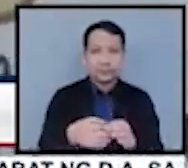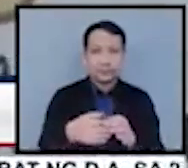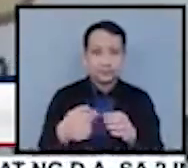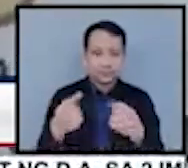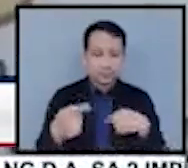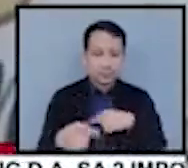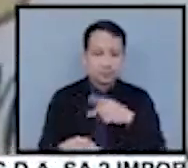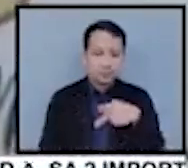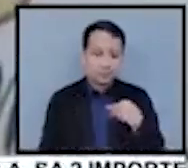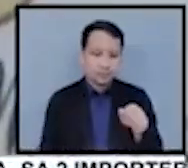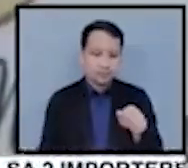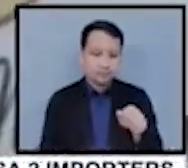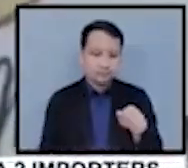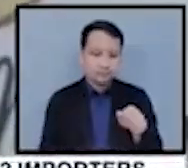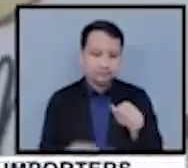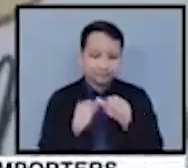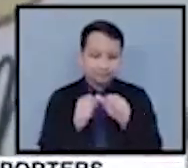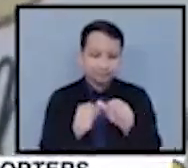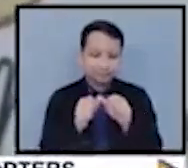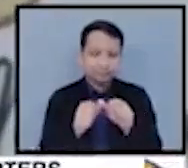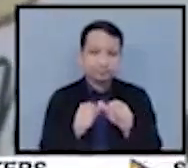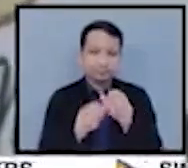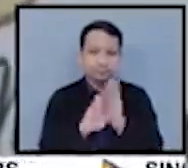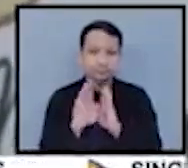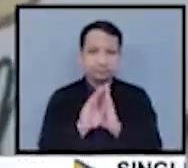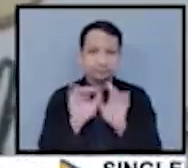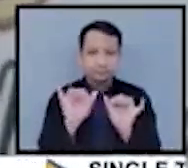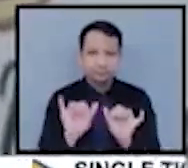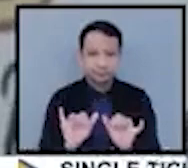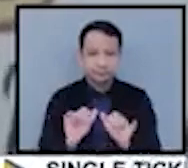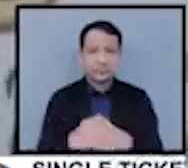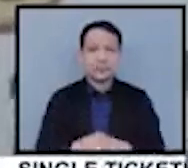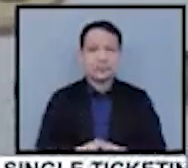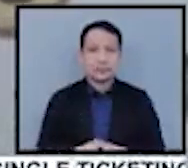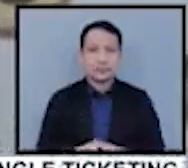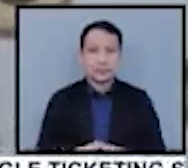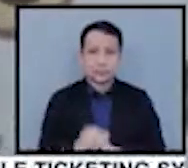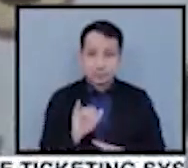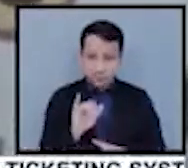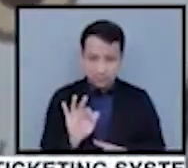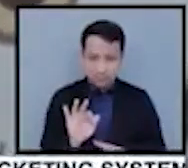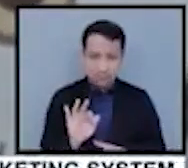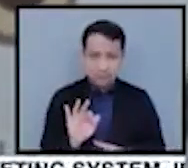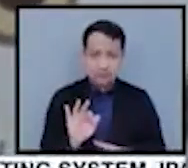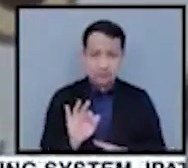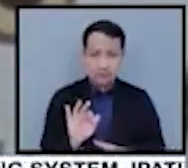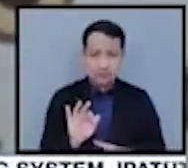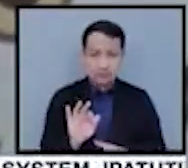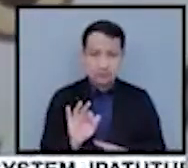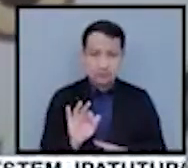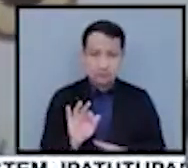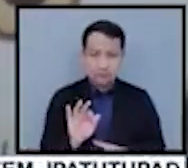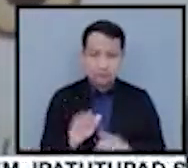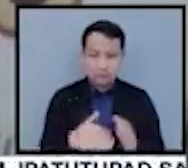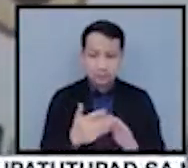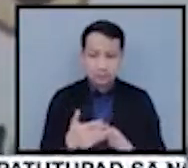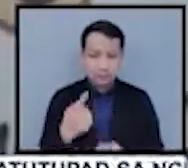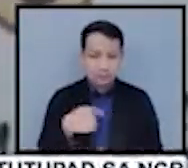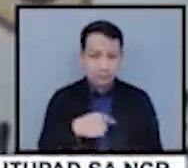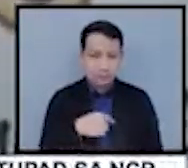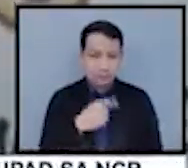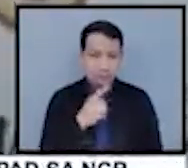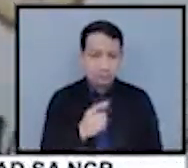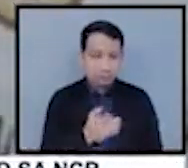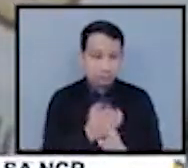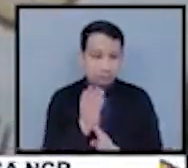will continue on improving the system. So if the time comes that we are directed or